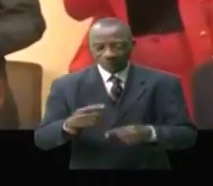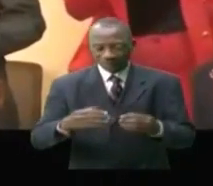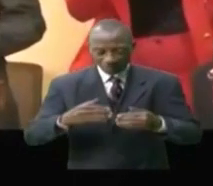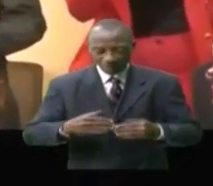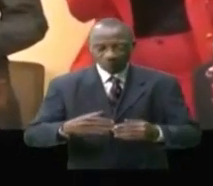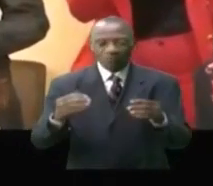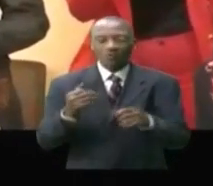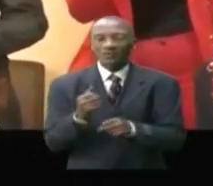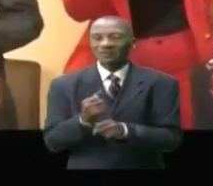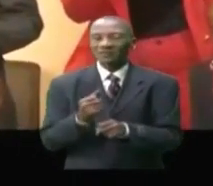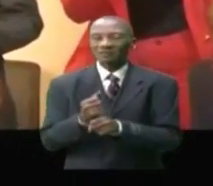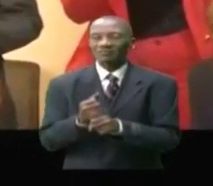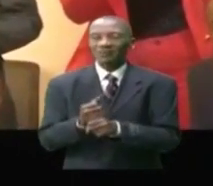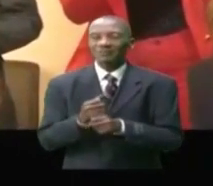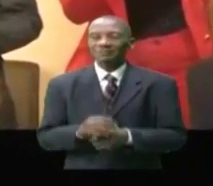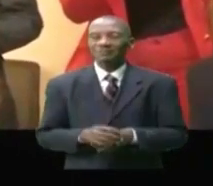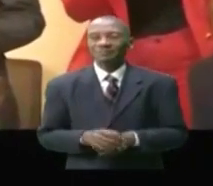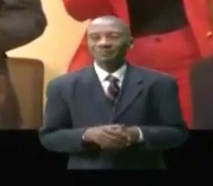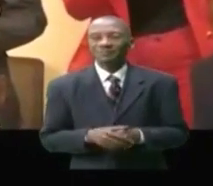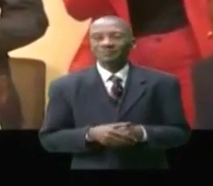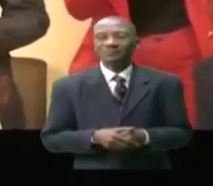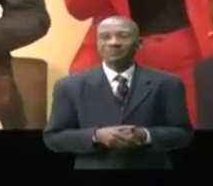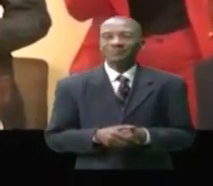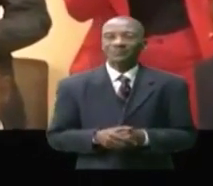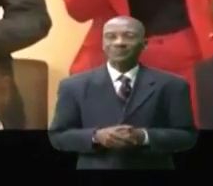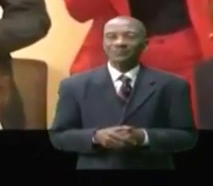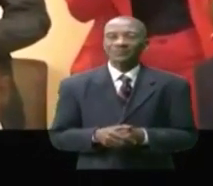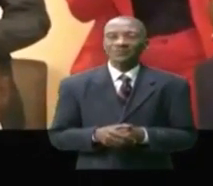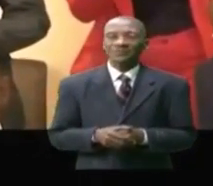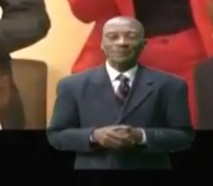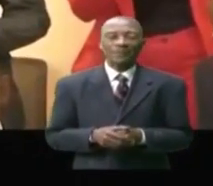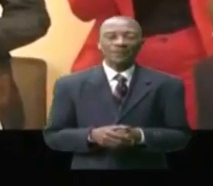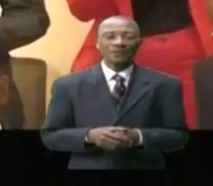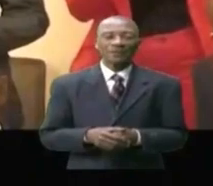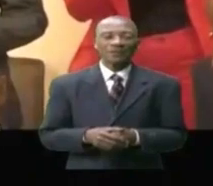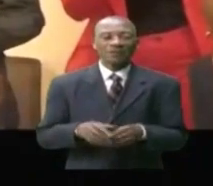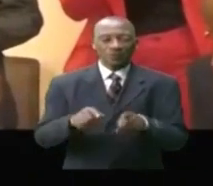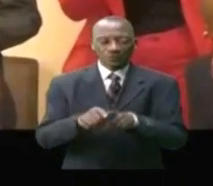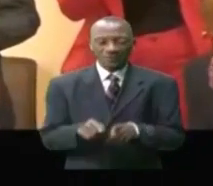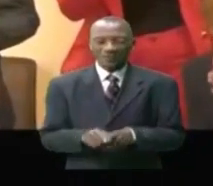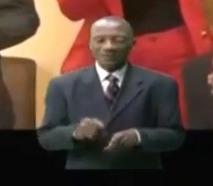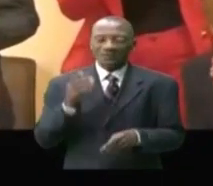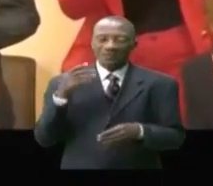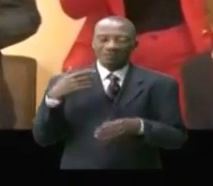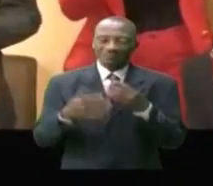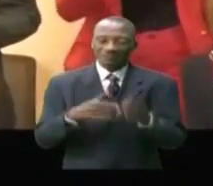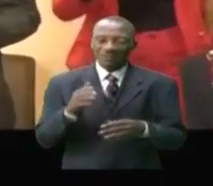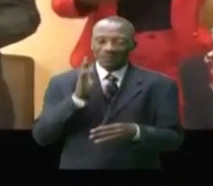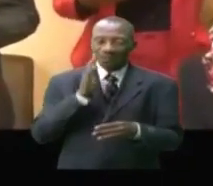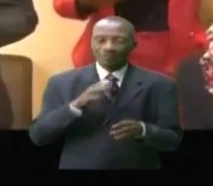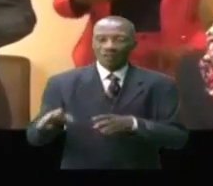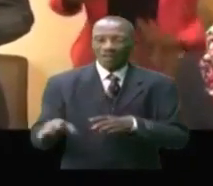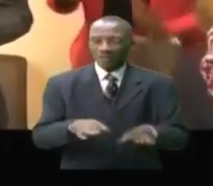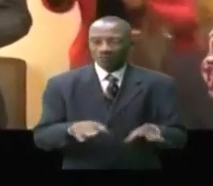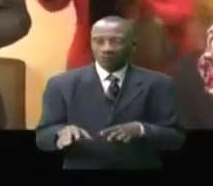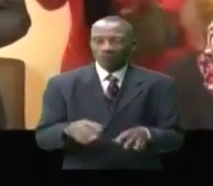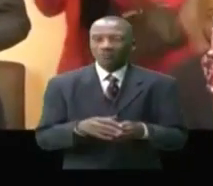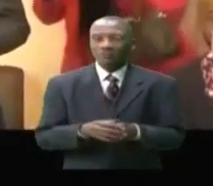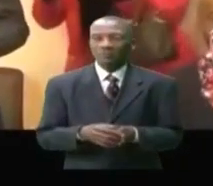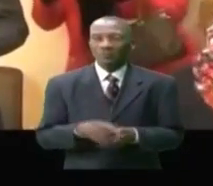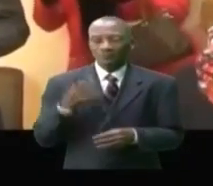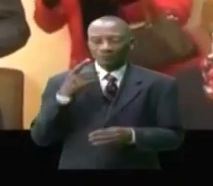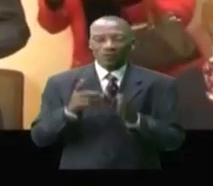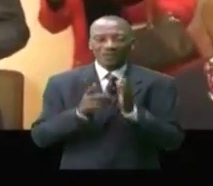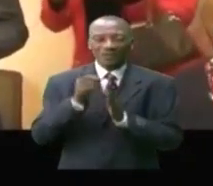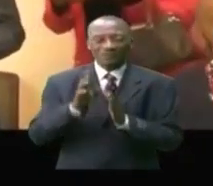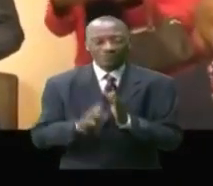droits, de biens, de communication, d'image et de se hisser dans la catégorie des sociétés